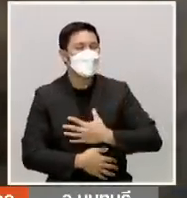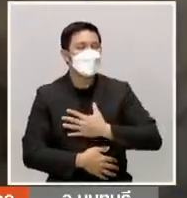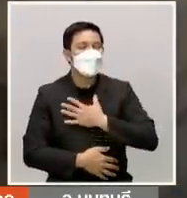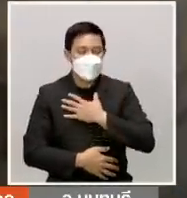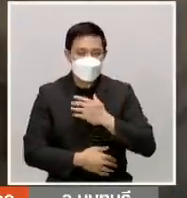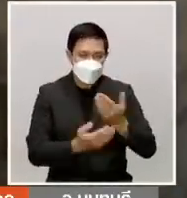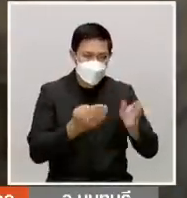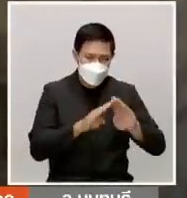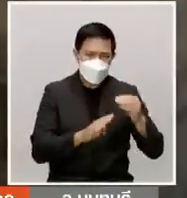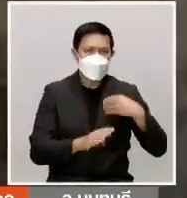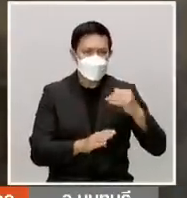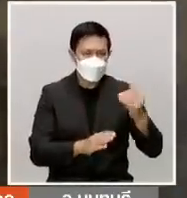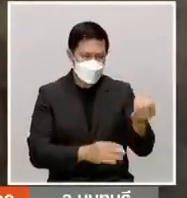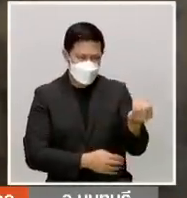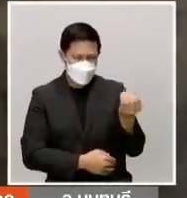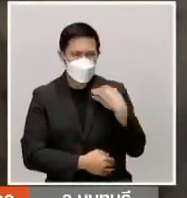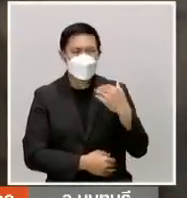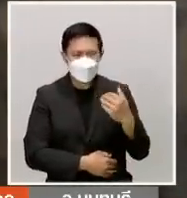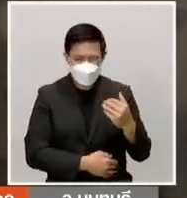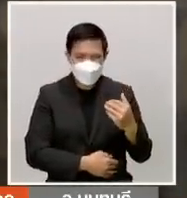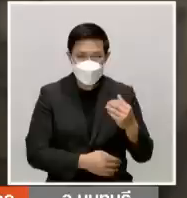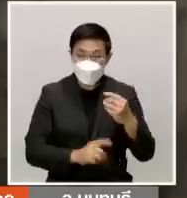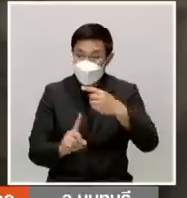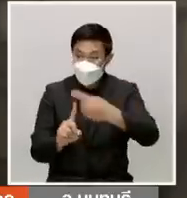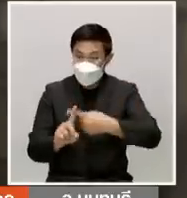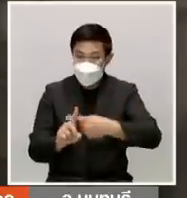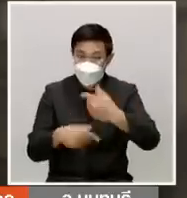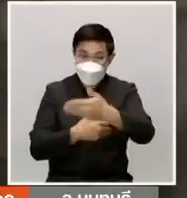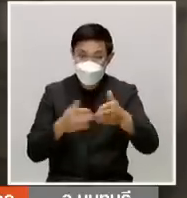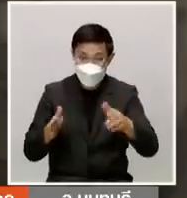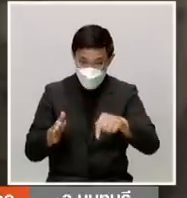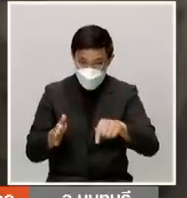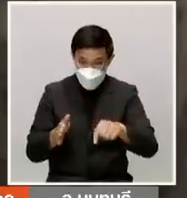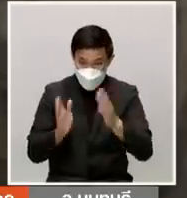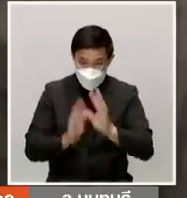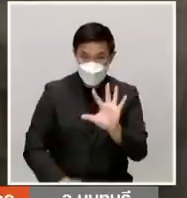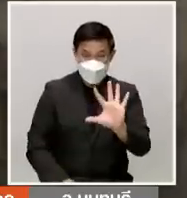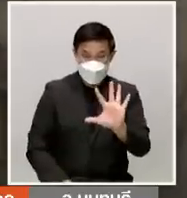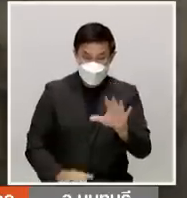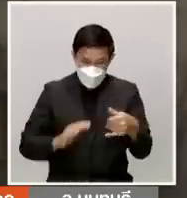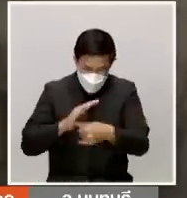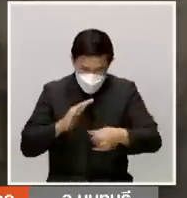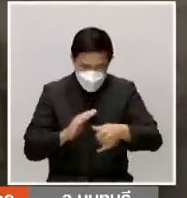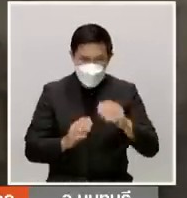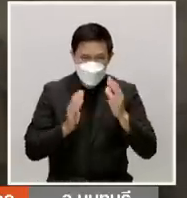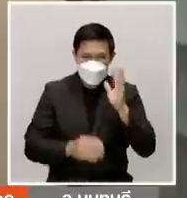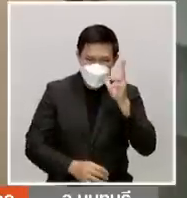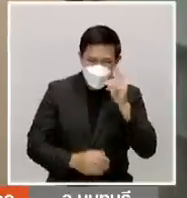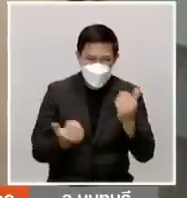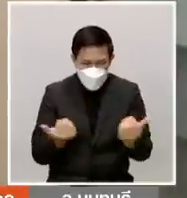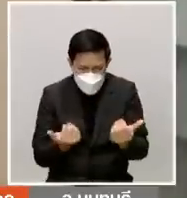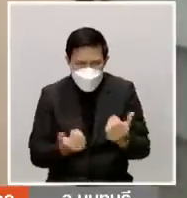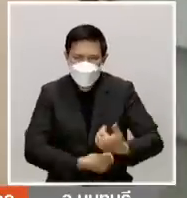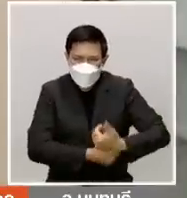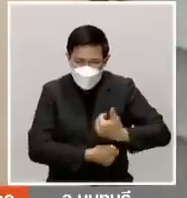างครอบครัวเล่าให้ฟังนะคะคุณผู้ชมว่าในห้องเช่าของเขาเนี่ยค่ะอยู่รวมกัน5คนพ่อแม่ลูกแล้วก็มีลูก